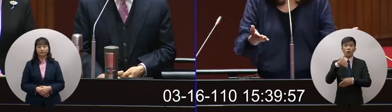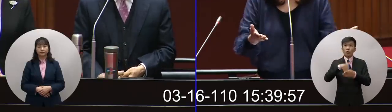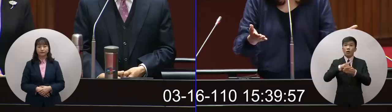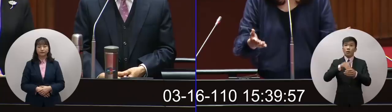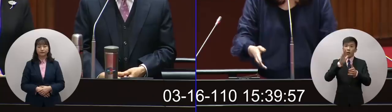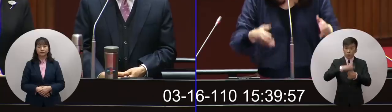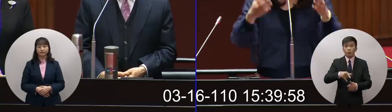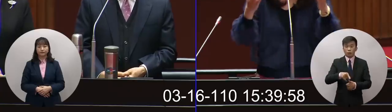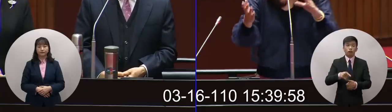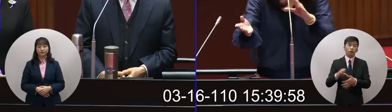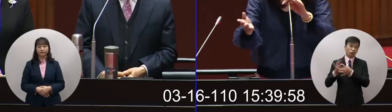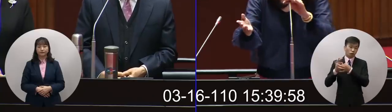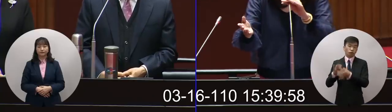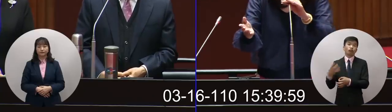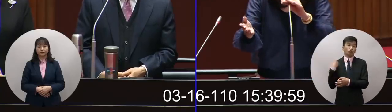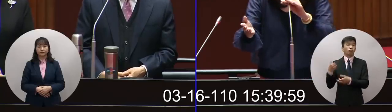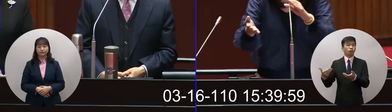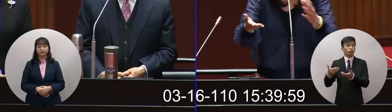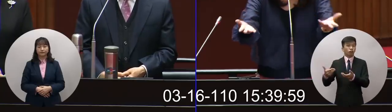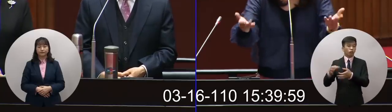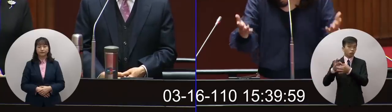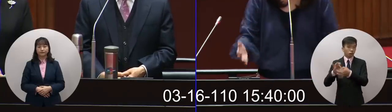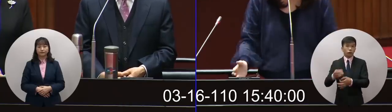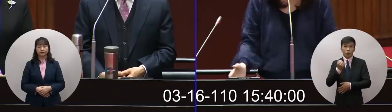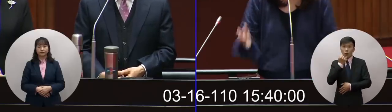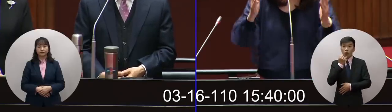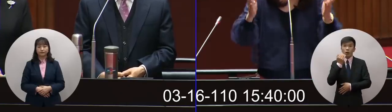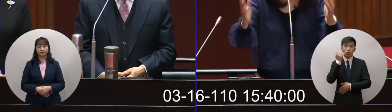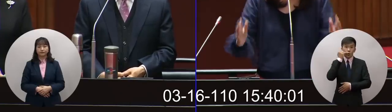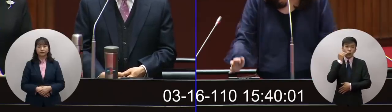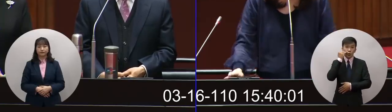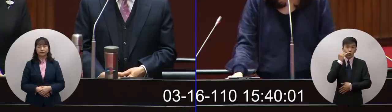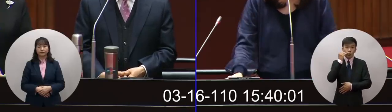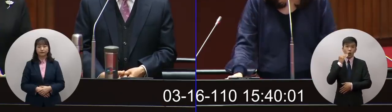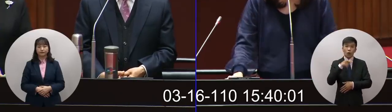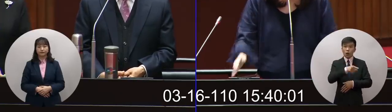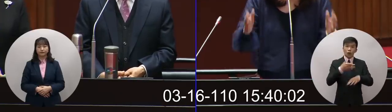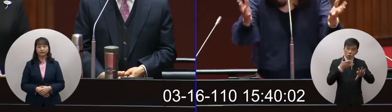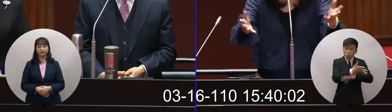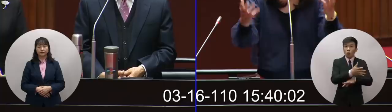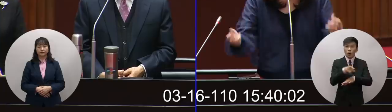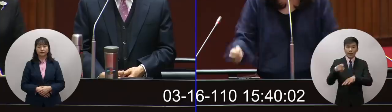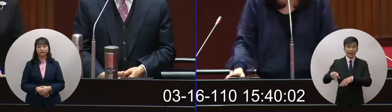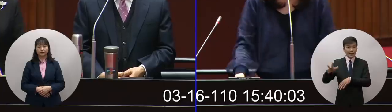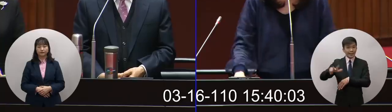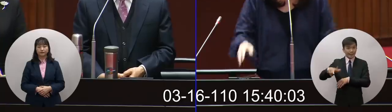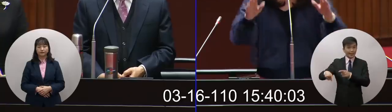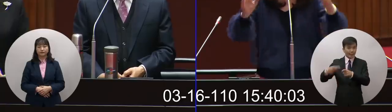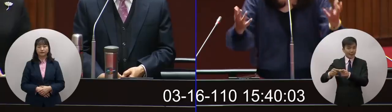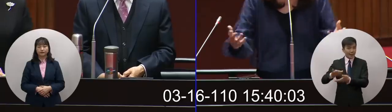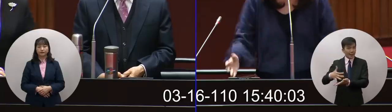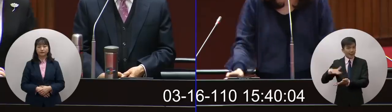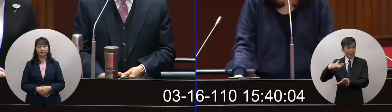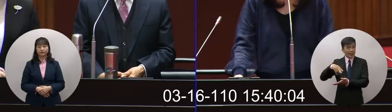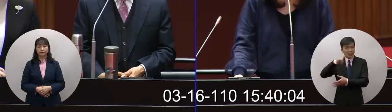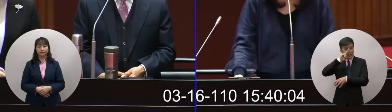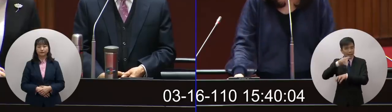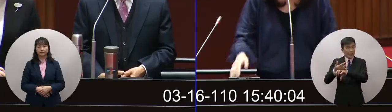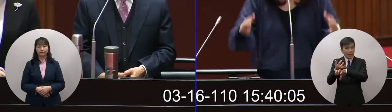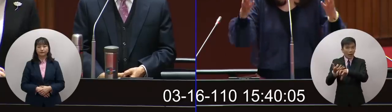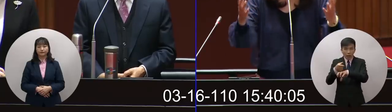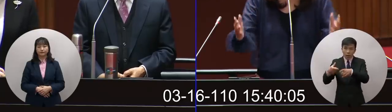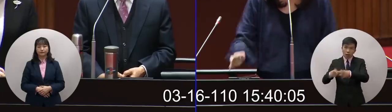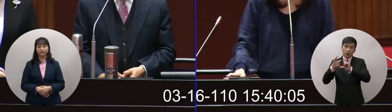续施工。如果通过了，那藻礁被破坏7000年以上的藻礁破坏，它就回不来，这是没有办法回复